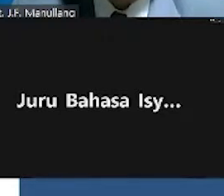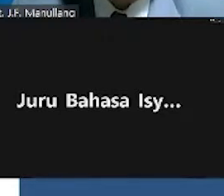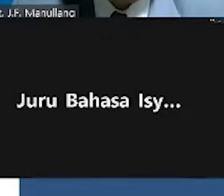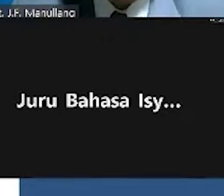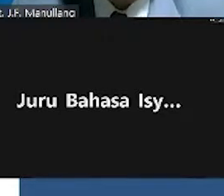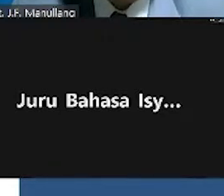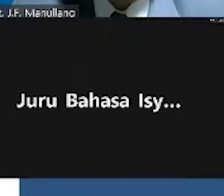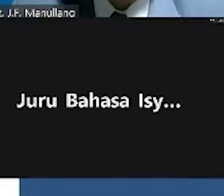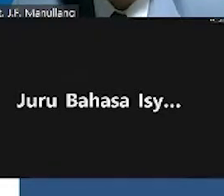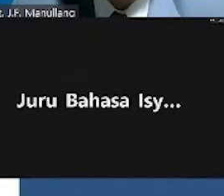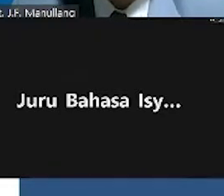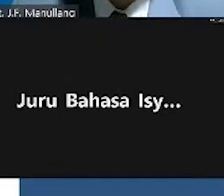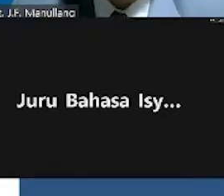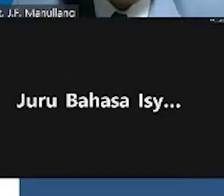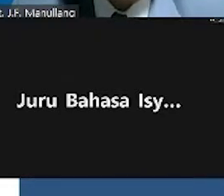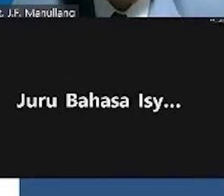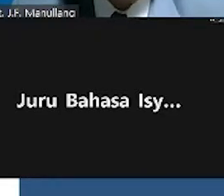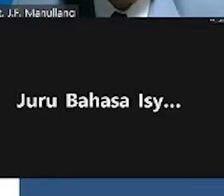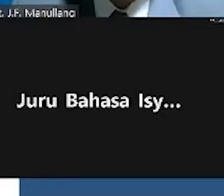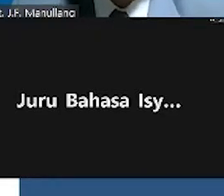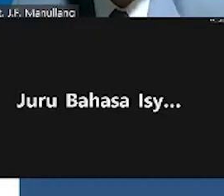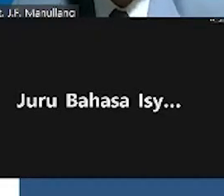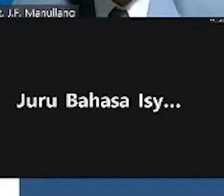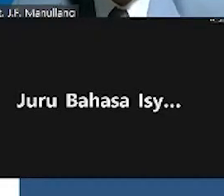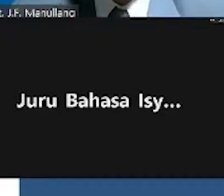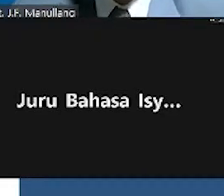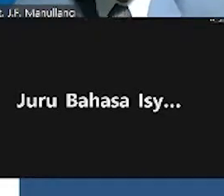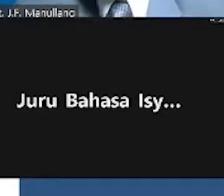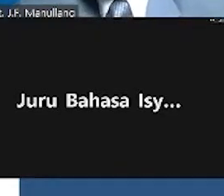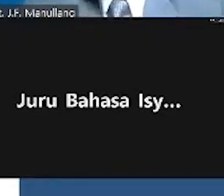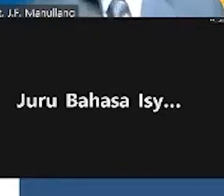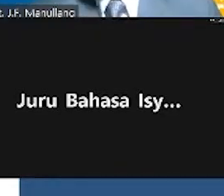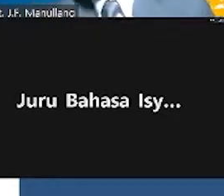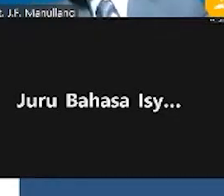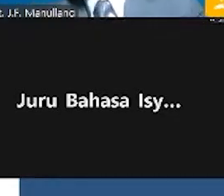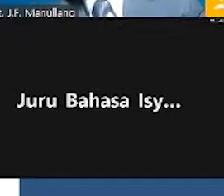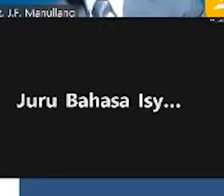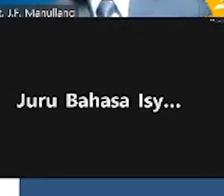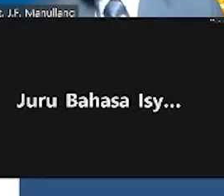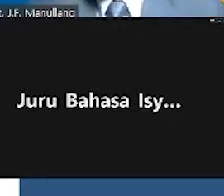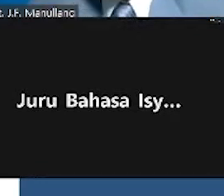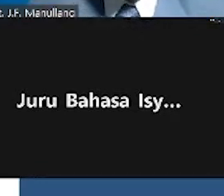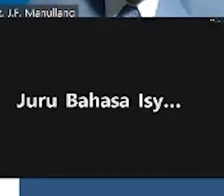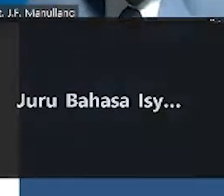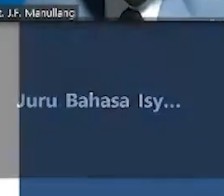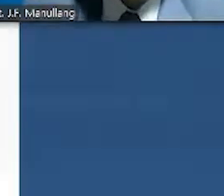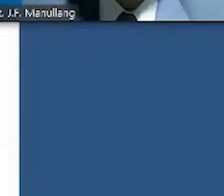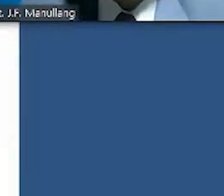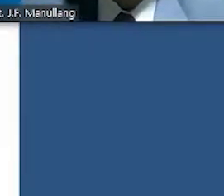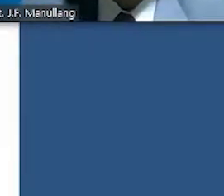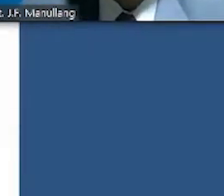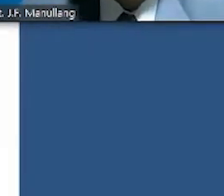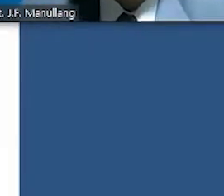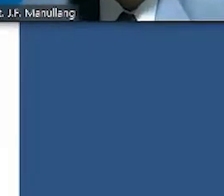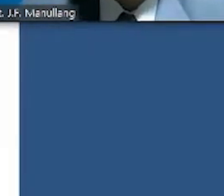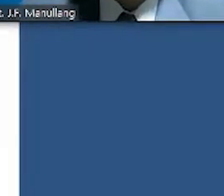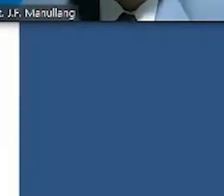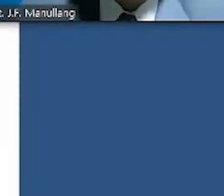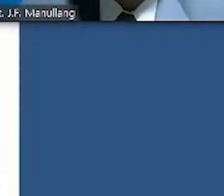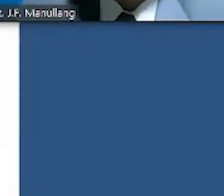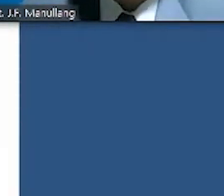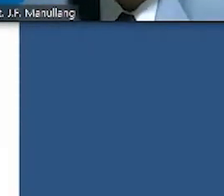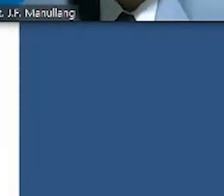kita dapatkan kebenaran bahwa Tuhan itu Maha Tahu iya mengetahui